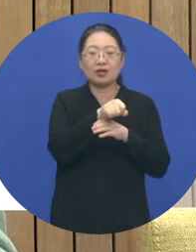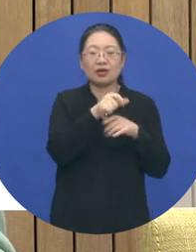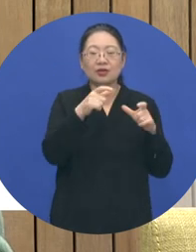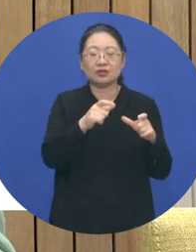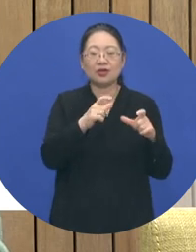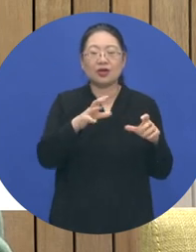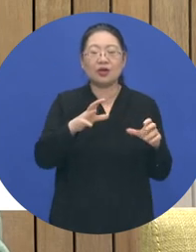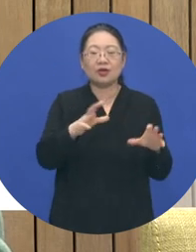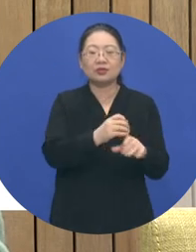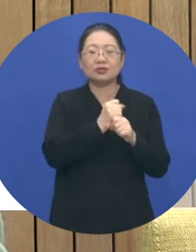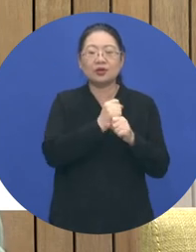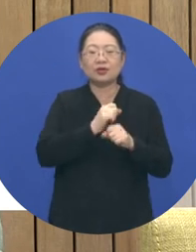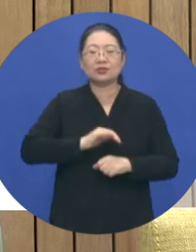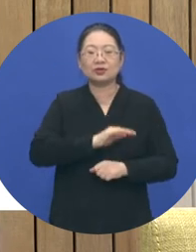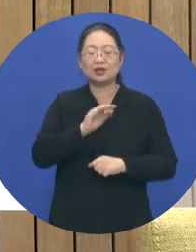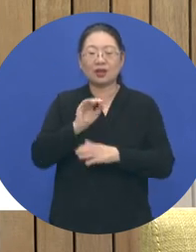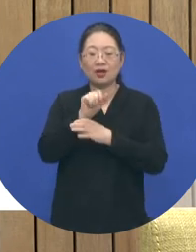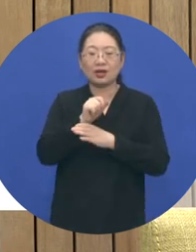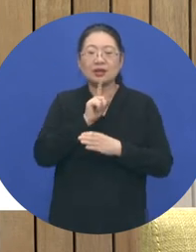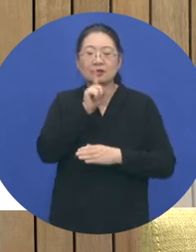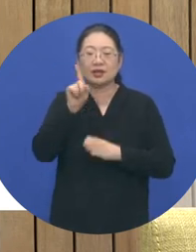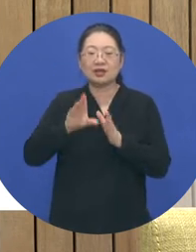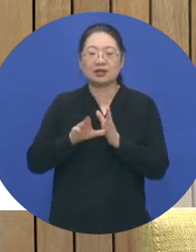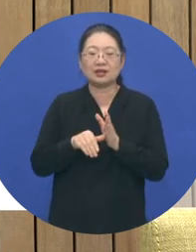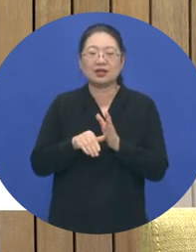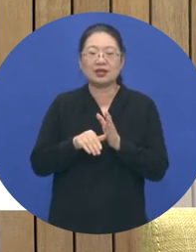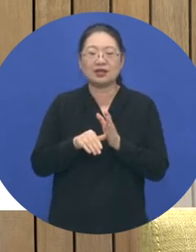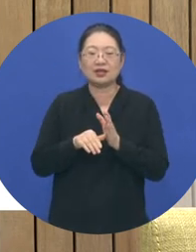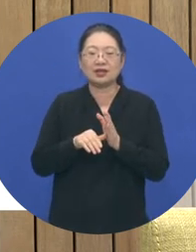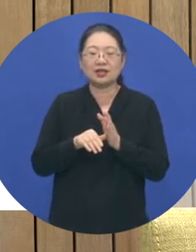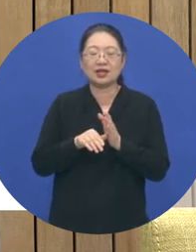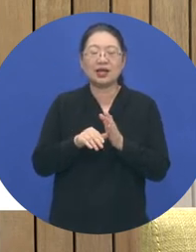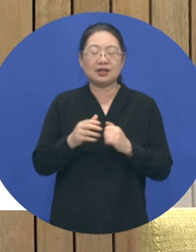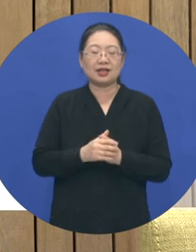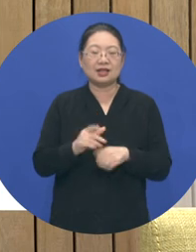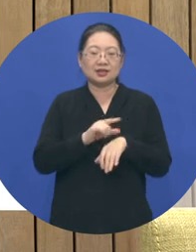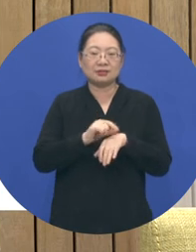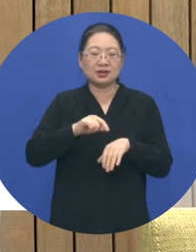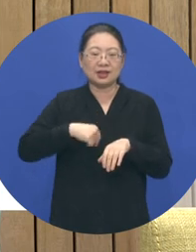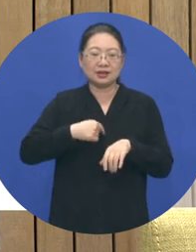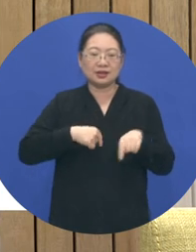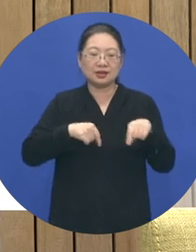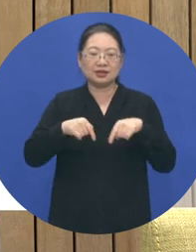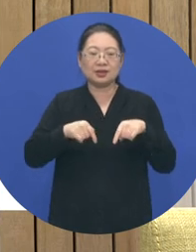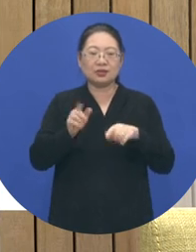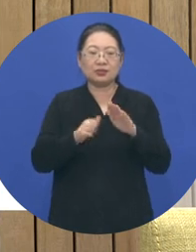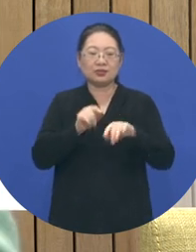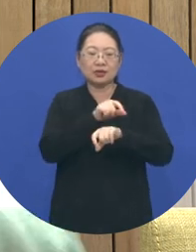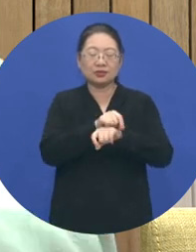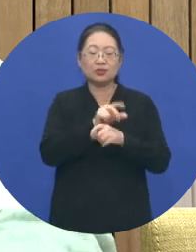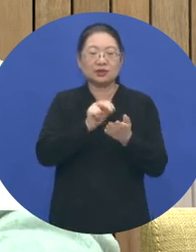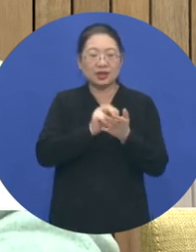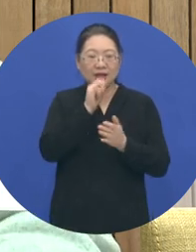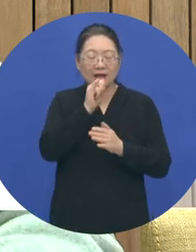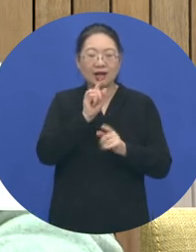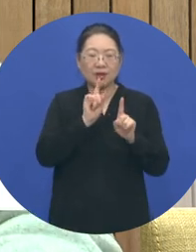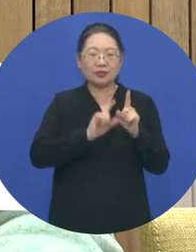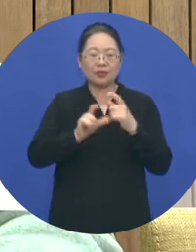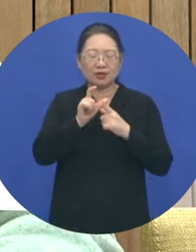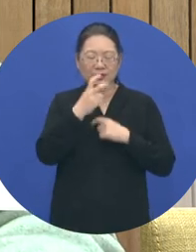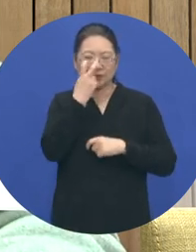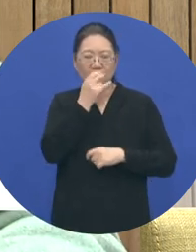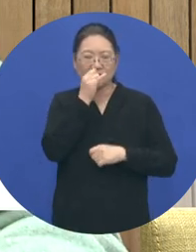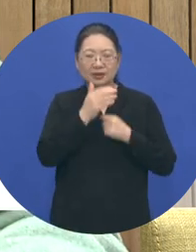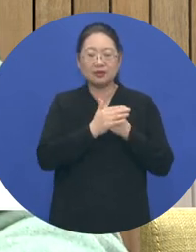허가구역을 보면 우리가 허가 신청을 할 때 아무래도 그냥 지자체 공무원이 이거 문제가 있다라고 한 번이라도 또 필터링이 될 수